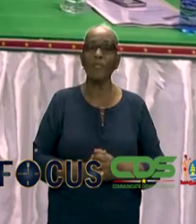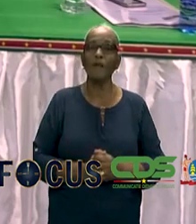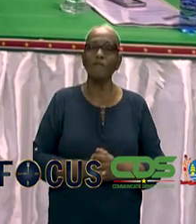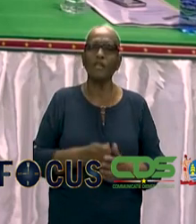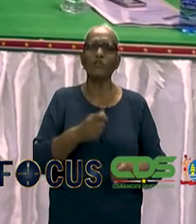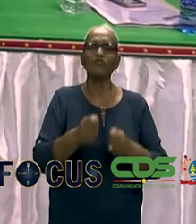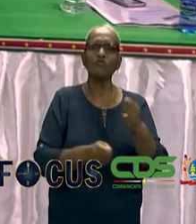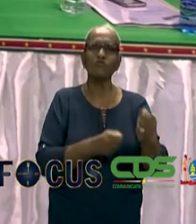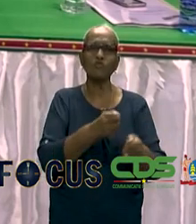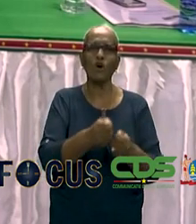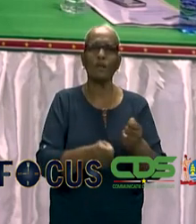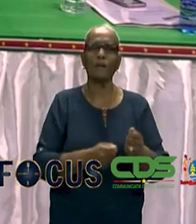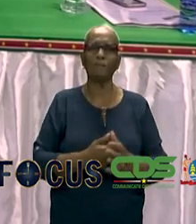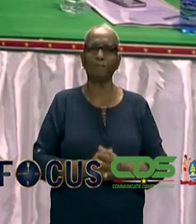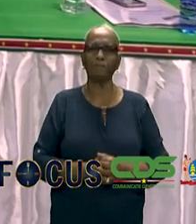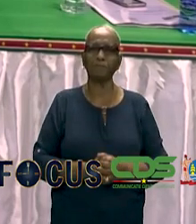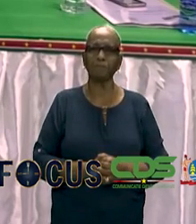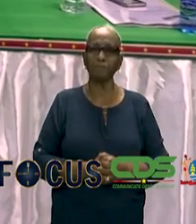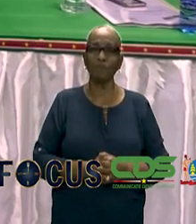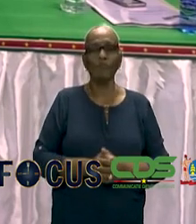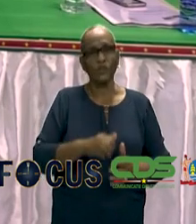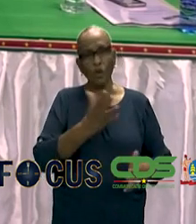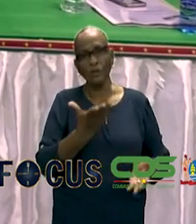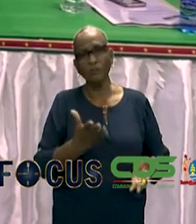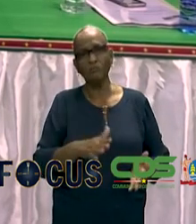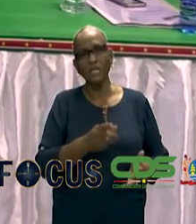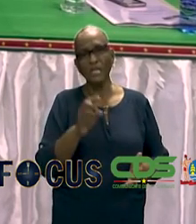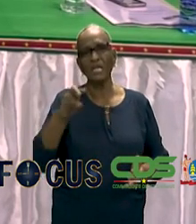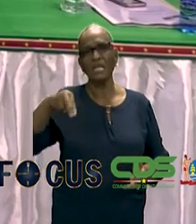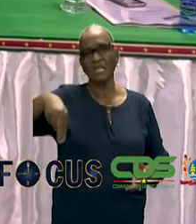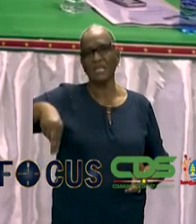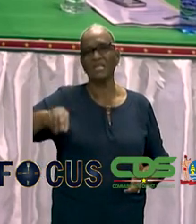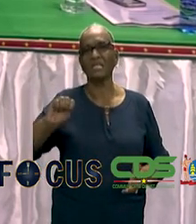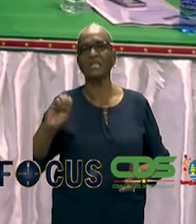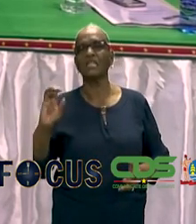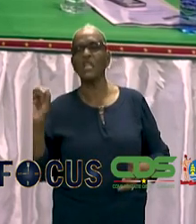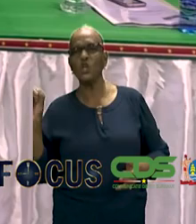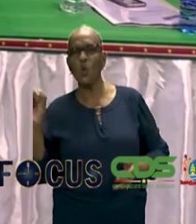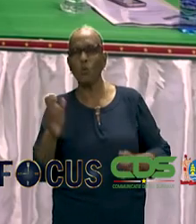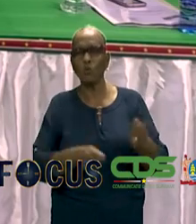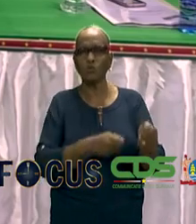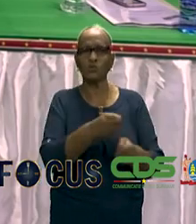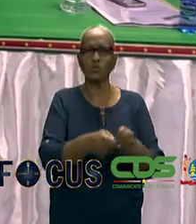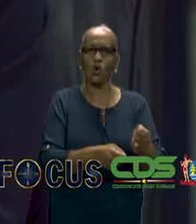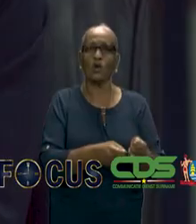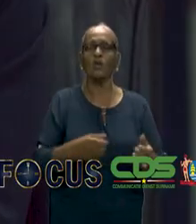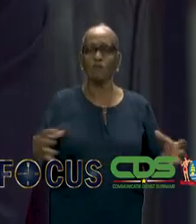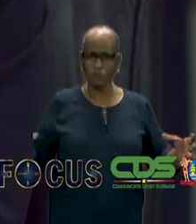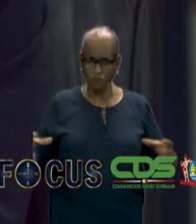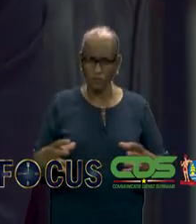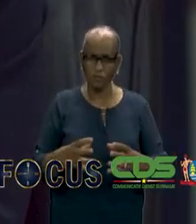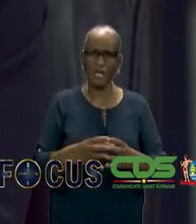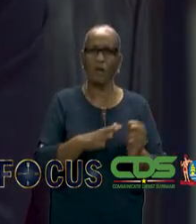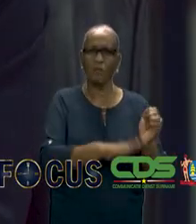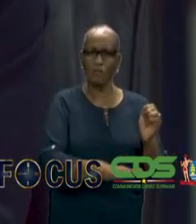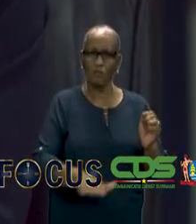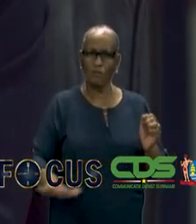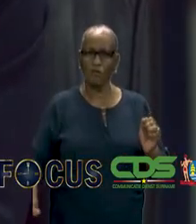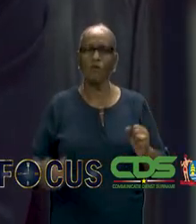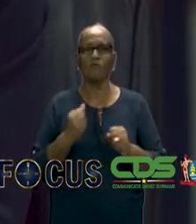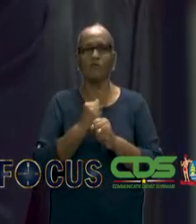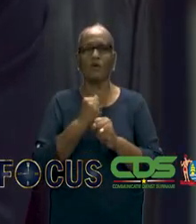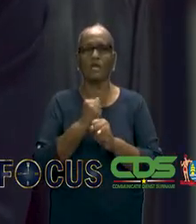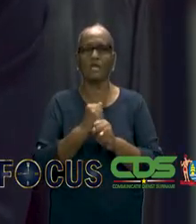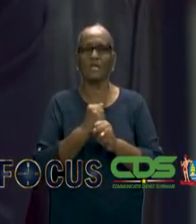zorg. Dat is zijn onze kinderen, de kinderzorg, en daar is er reeds samenwerking. Er is verder